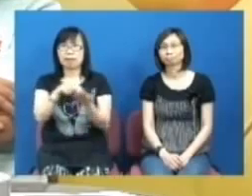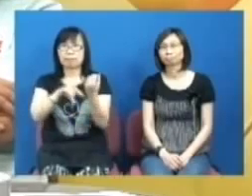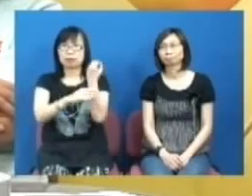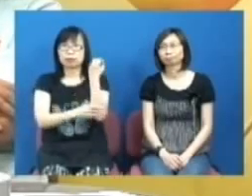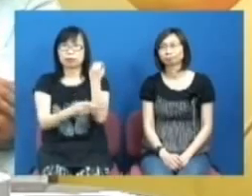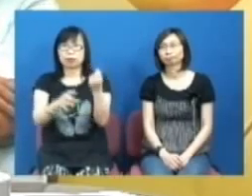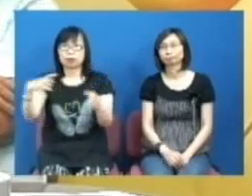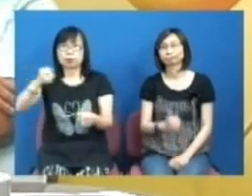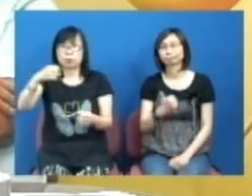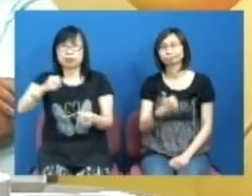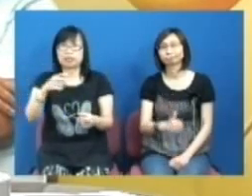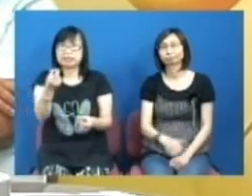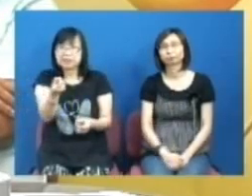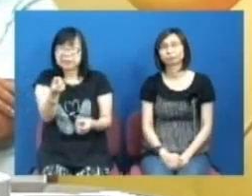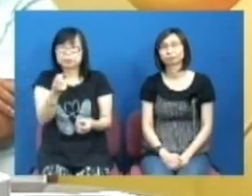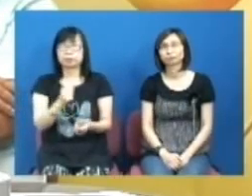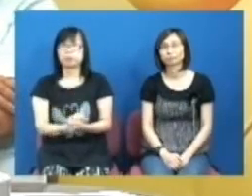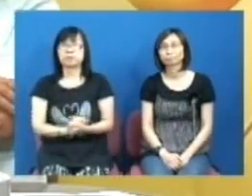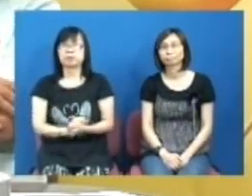細，